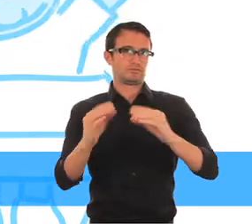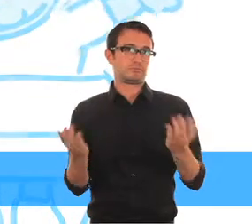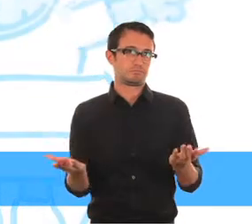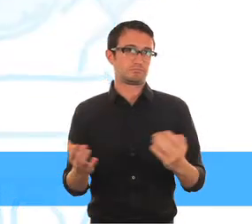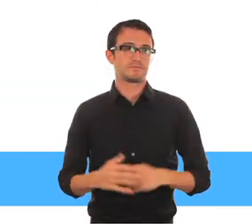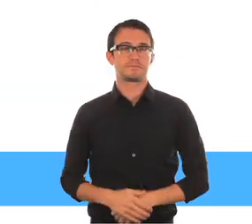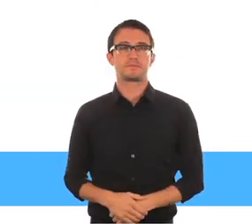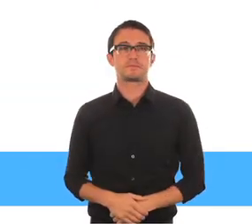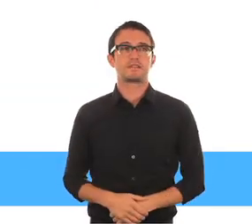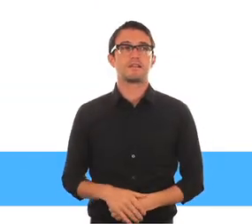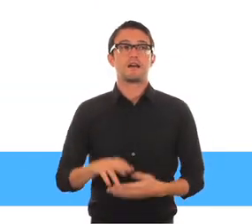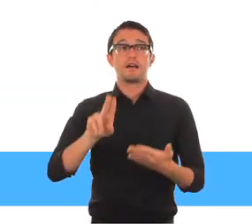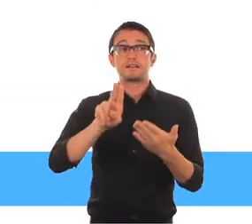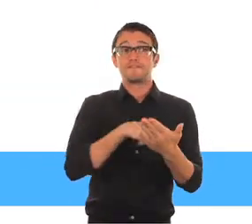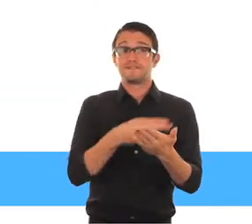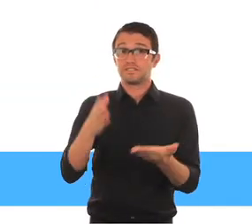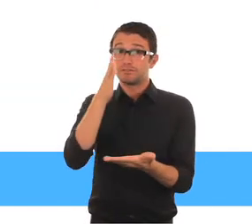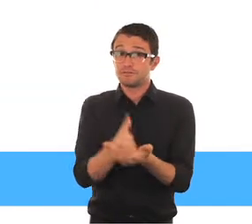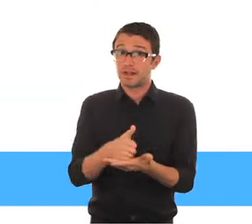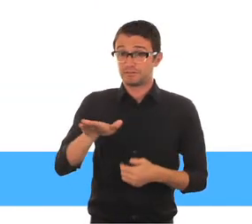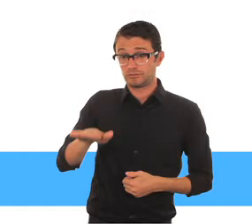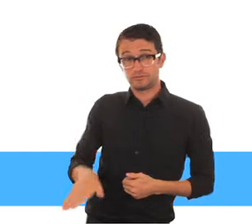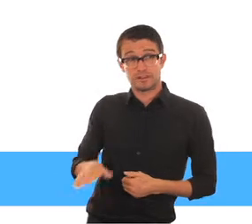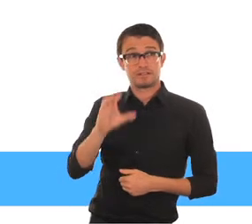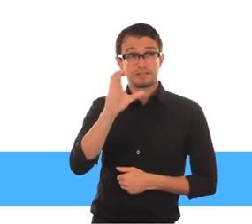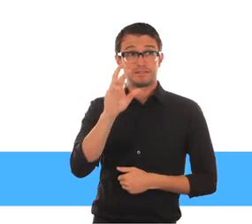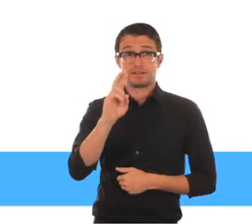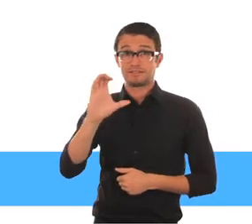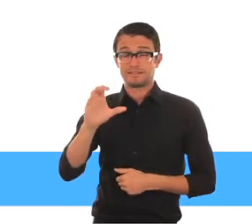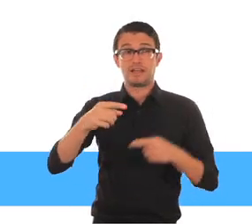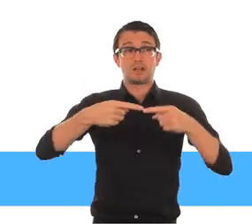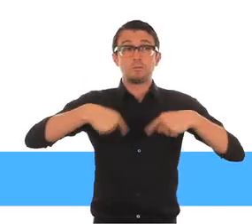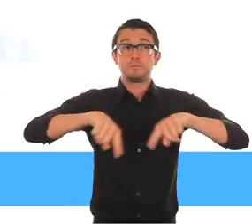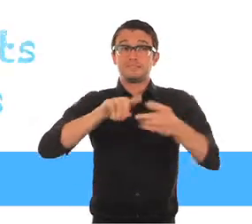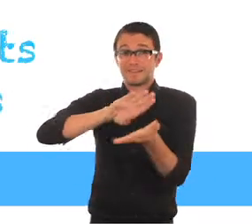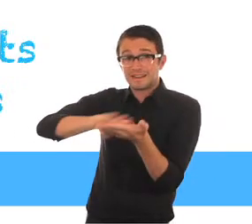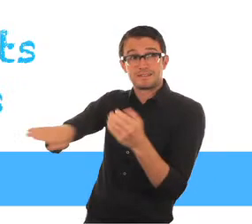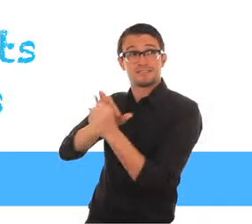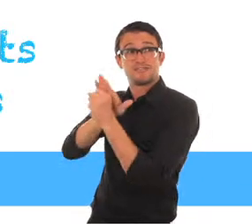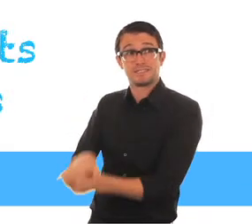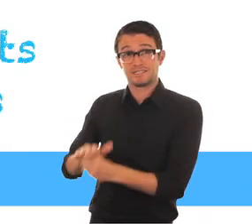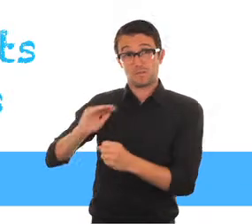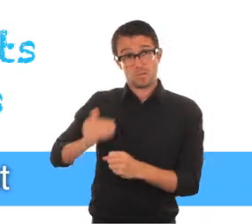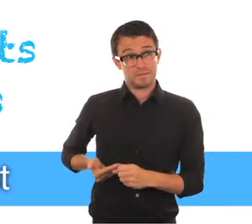qui ne peut pas avoir le tableau noir à l'école. Convention des droits de l'enfant et comité d'élimination de la discrimination à l'égard des femmes.